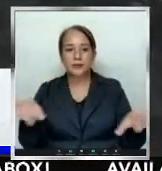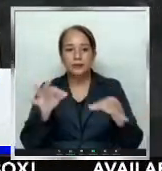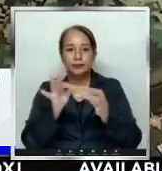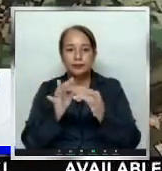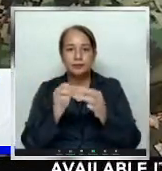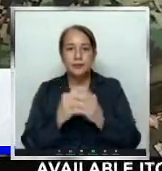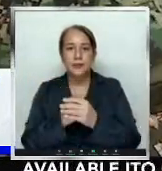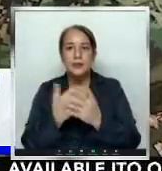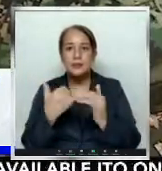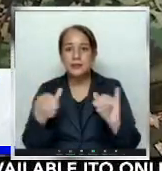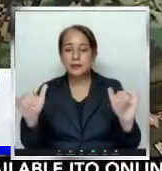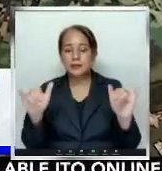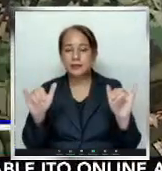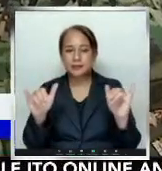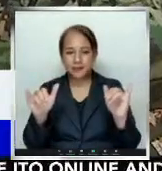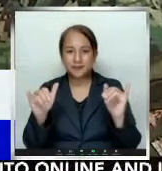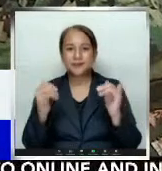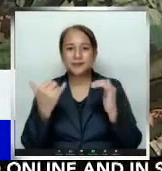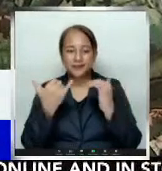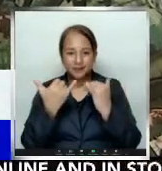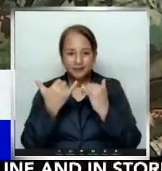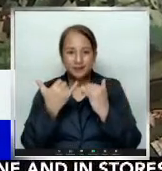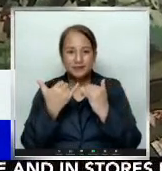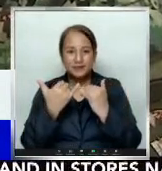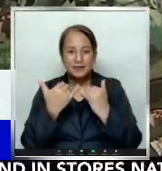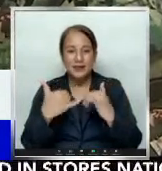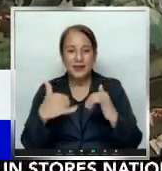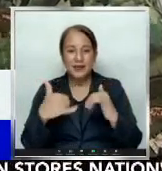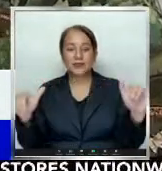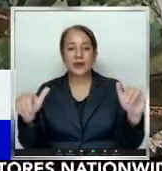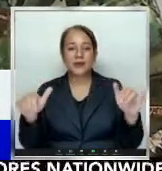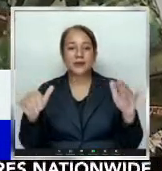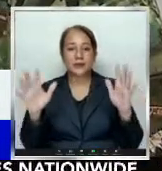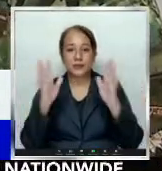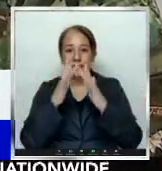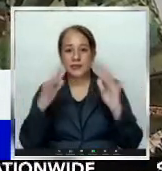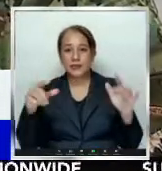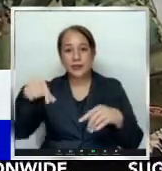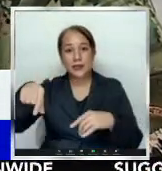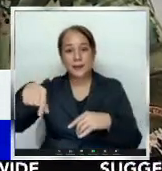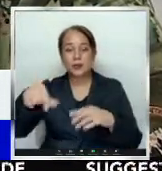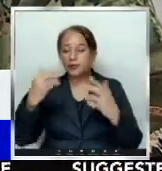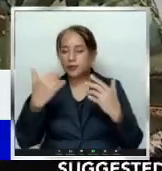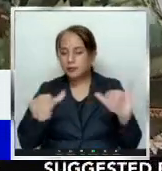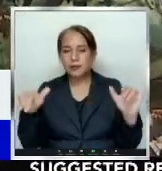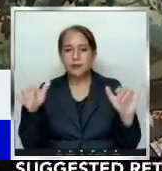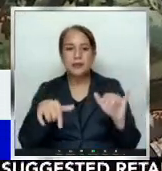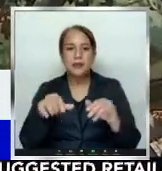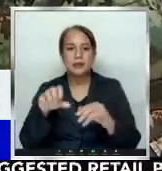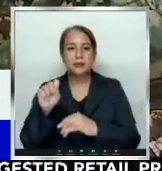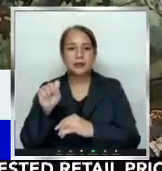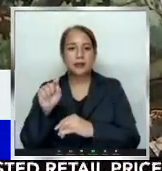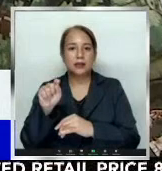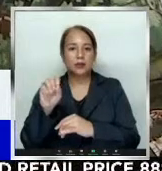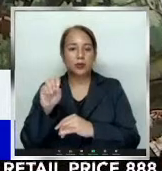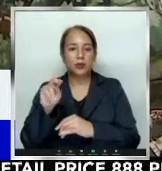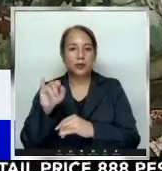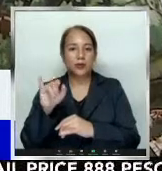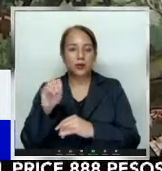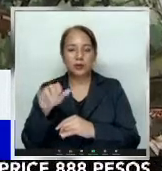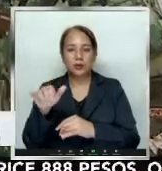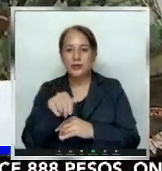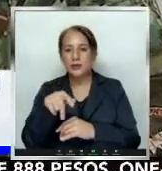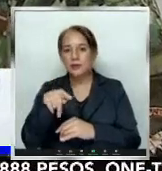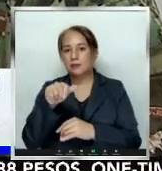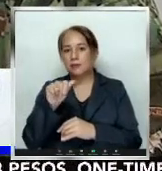ginawa natin sa pista ng Quiapo, ganun din ang gagawin natin dito sa Santo Niño at dito sa Pandakan. At